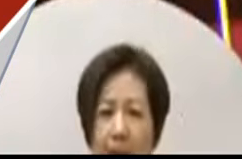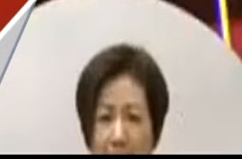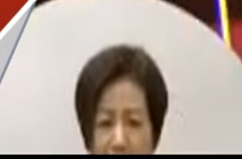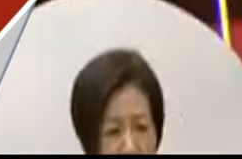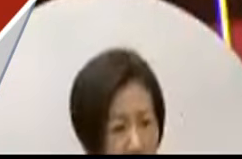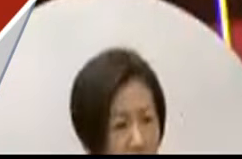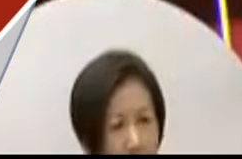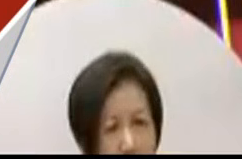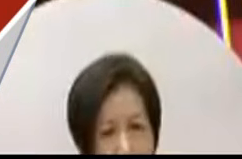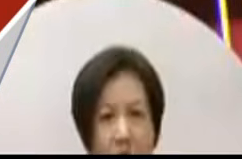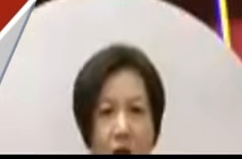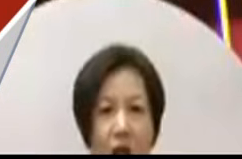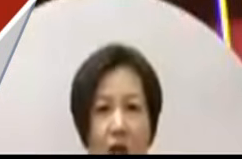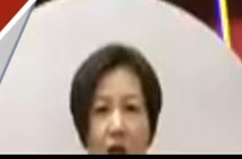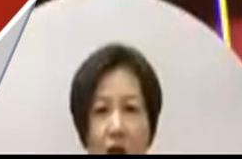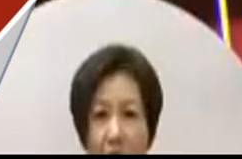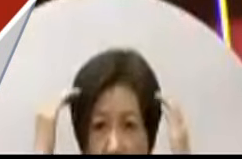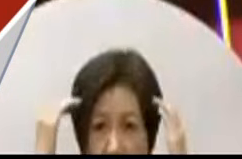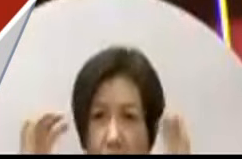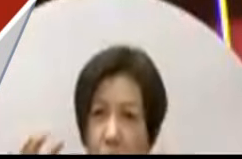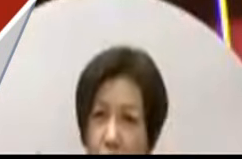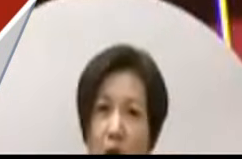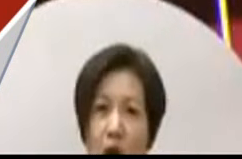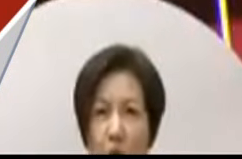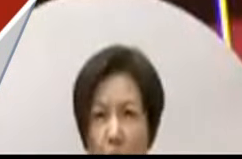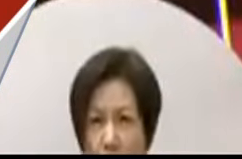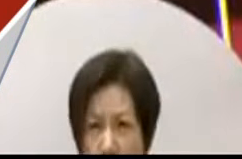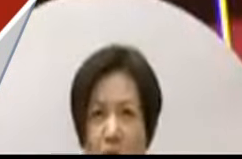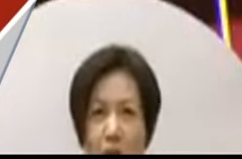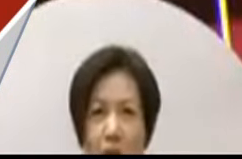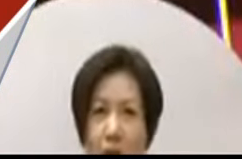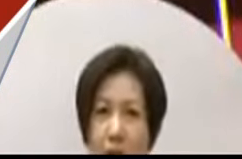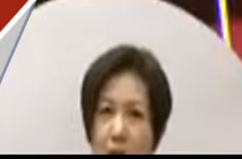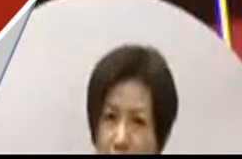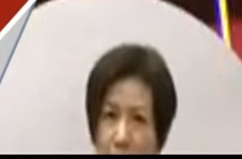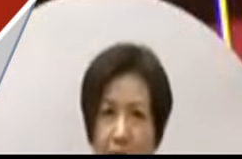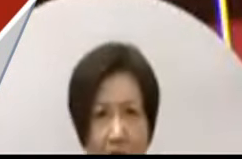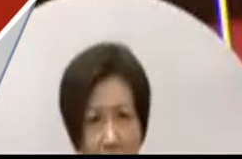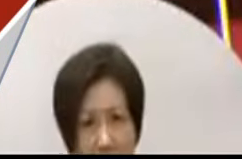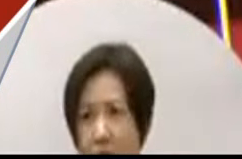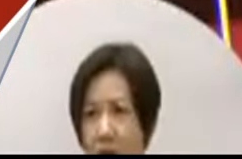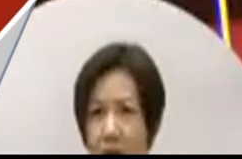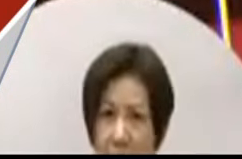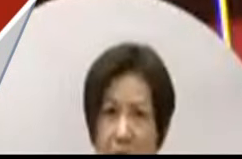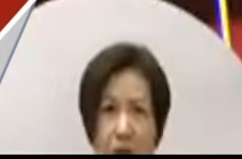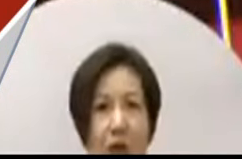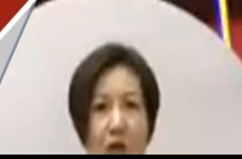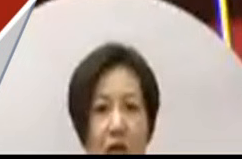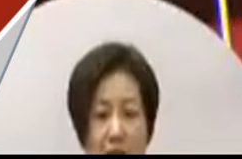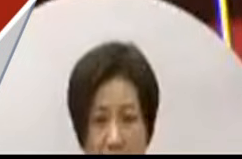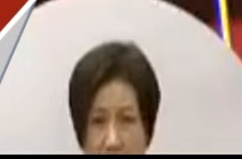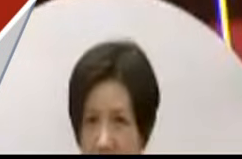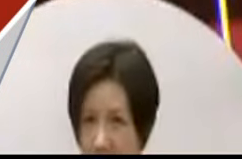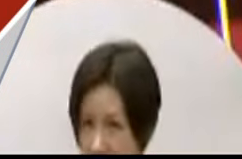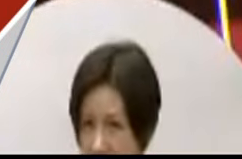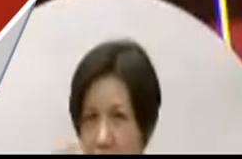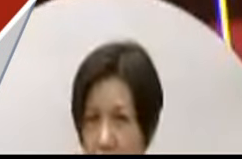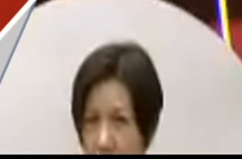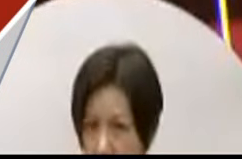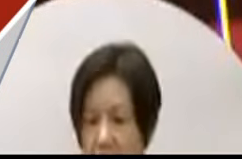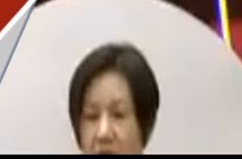是啊。 韩国的副部长催了都800多万，我们才100多万，所以总统是有能力的。 委员，